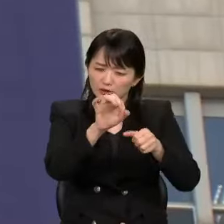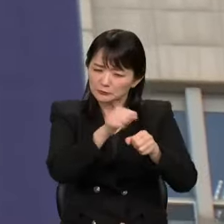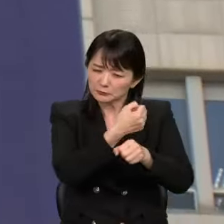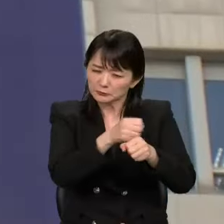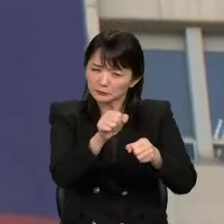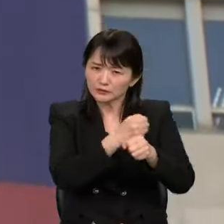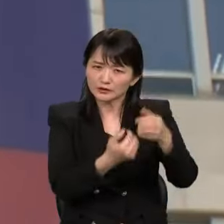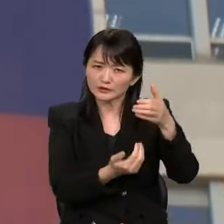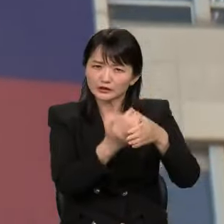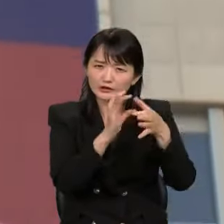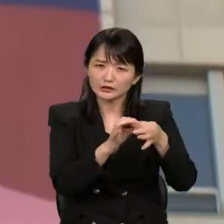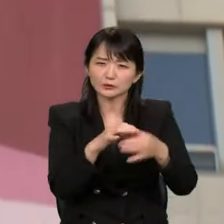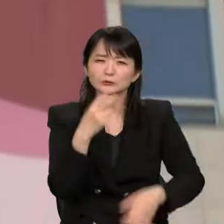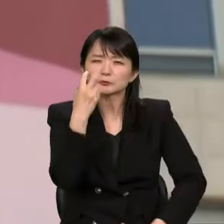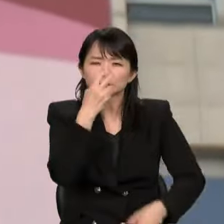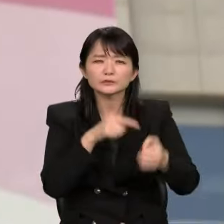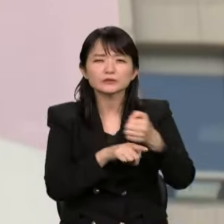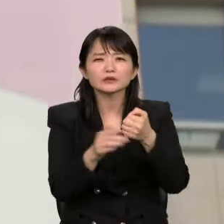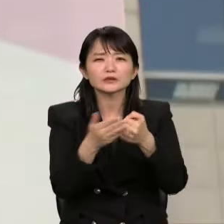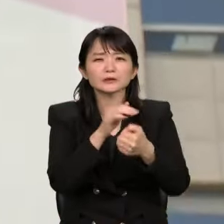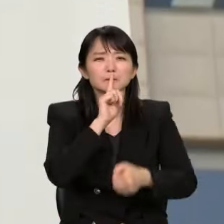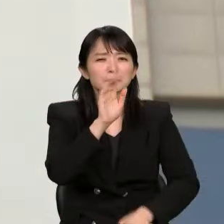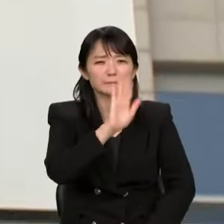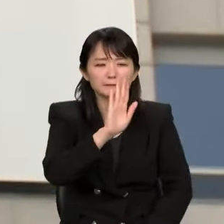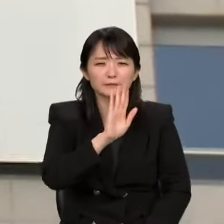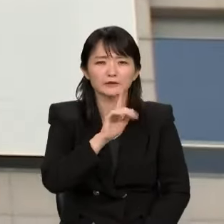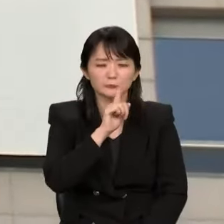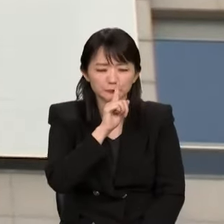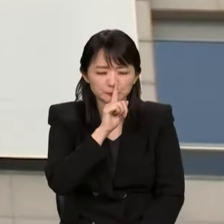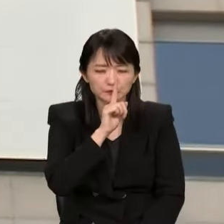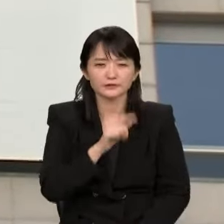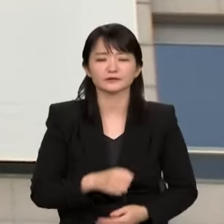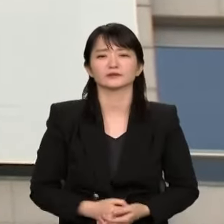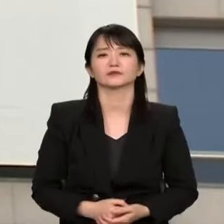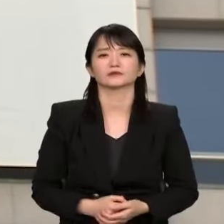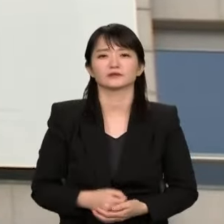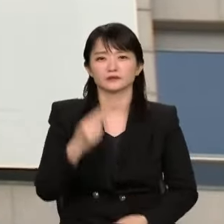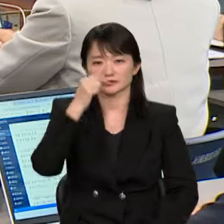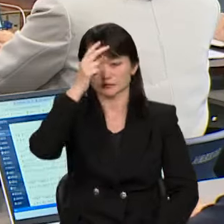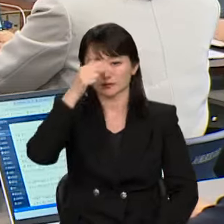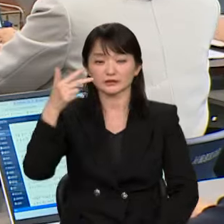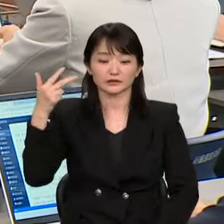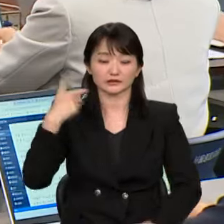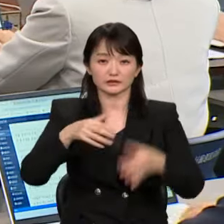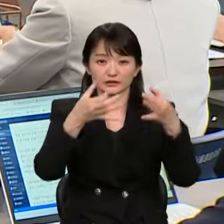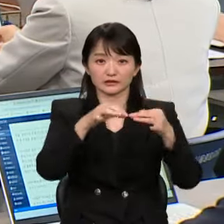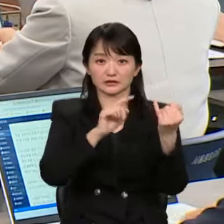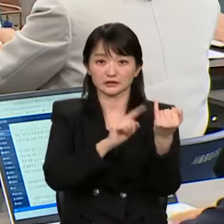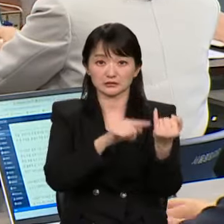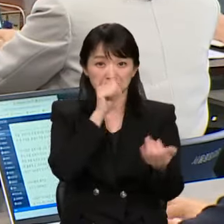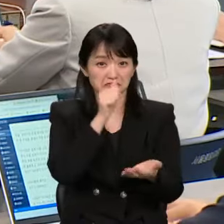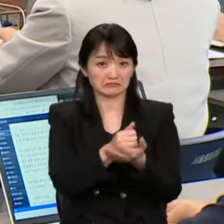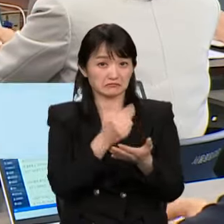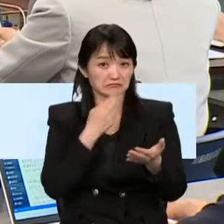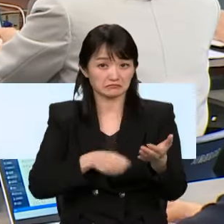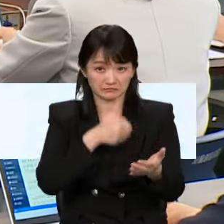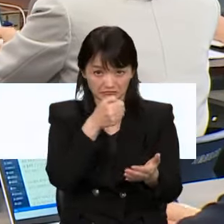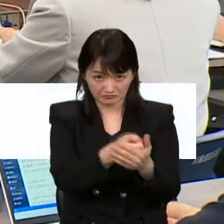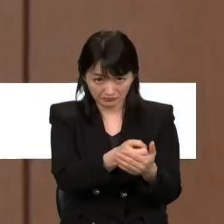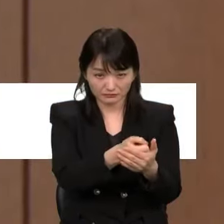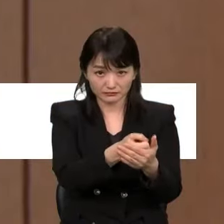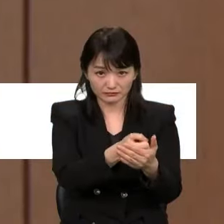수사 중인 사안이란 이유로 언급을 자제해왔습니다. 검찰이 지난주 김 여사에 대해 무혐의 결정을 내렸을